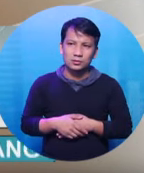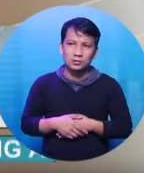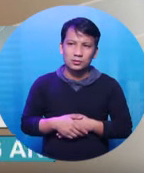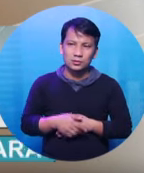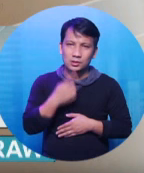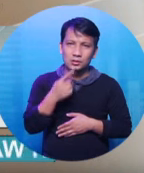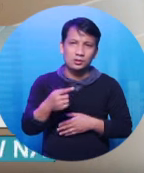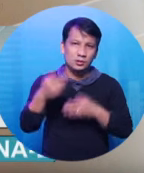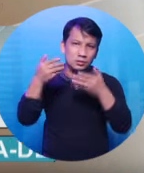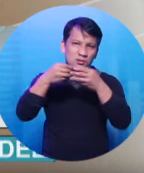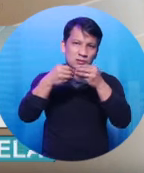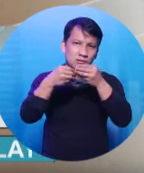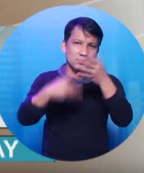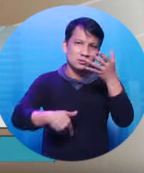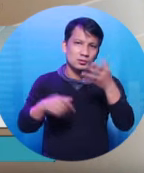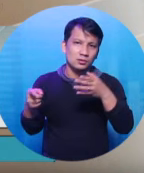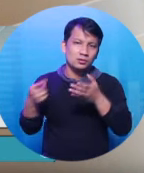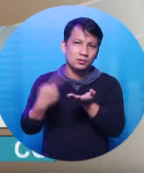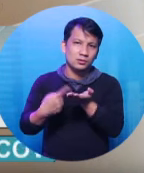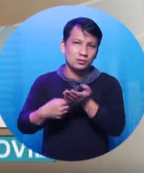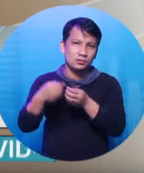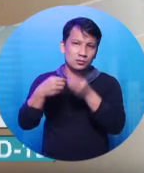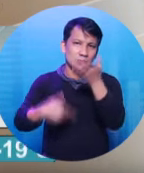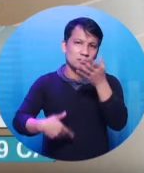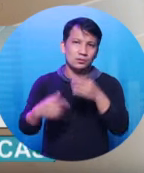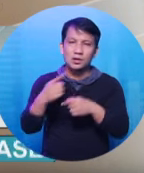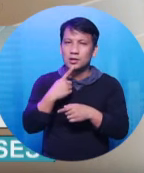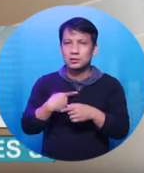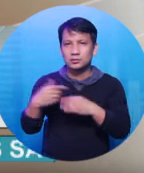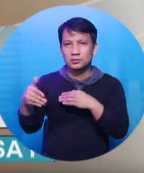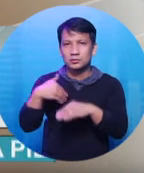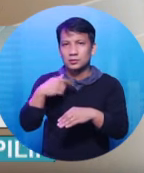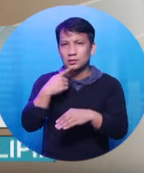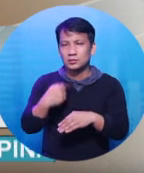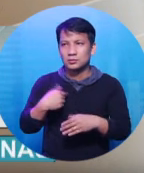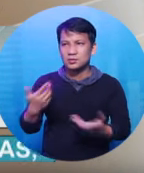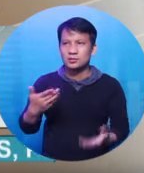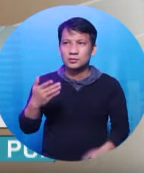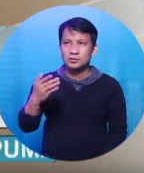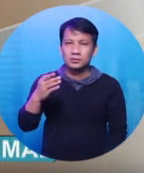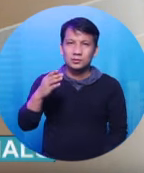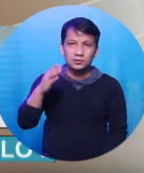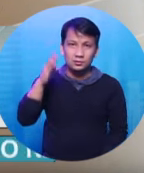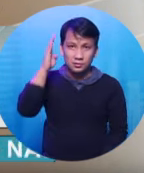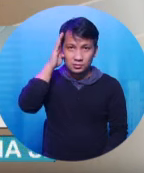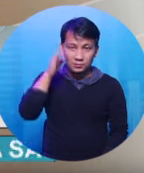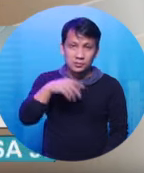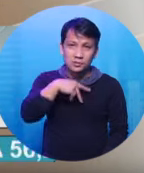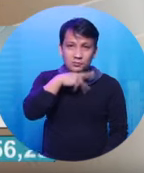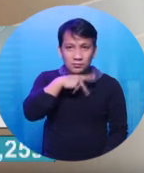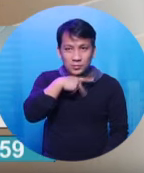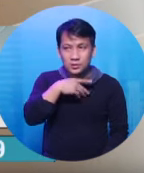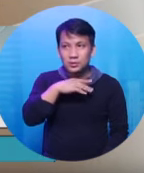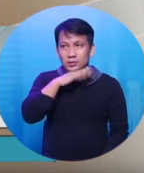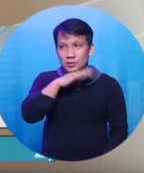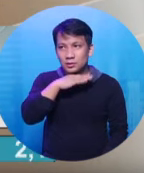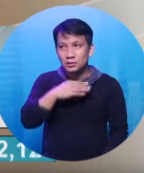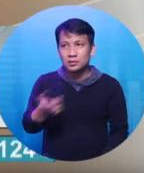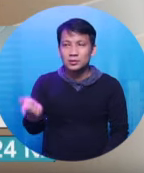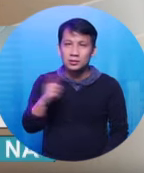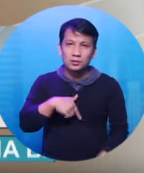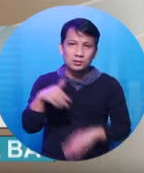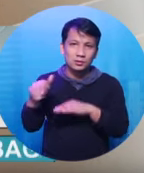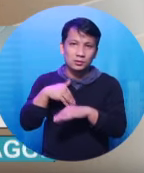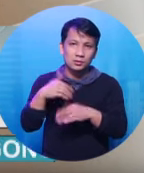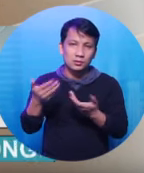kasi nabasa ko lahat ng chat niya ng kaibigan natin. You even call me Baboy Ramo. You even call me na panakot ko nakakasuhan kita. Pero